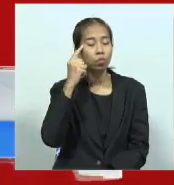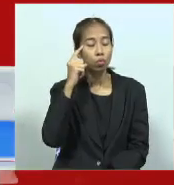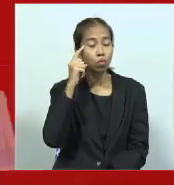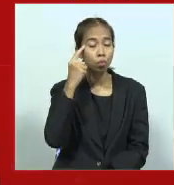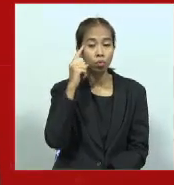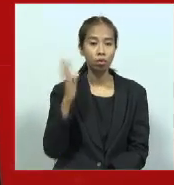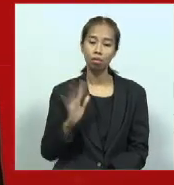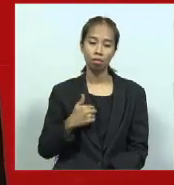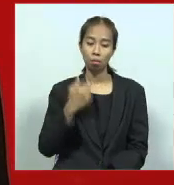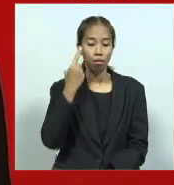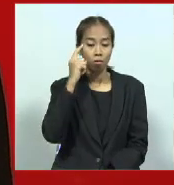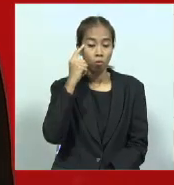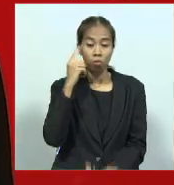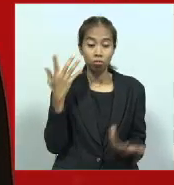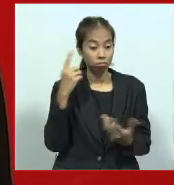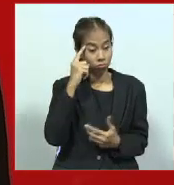ไม่รู้เลย